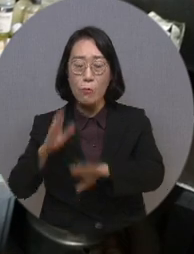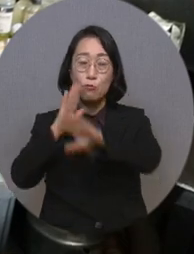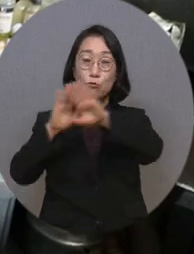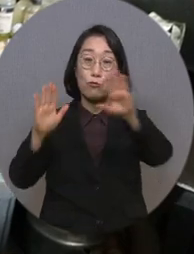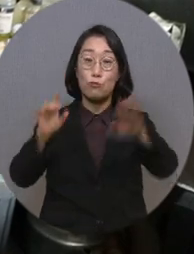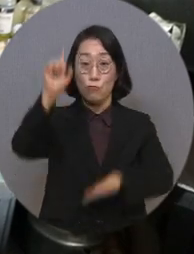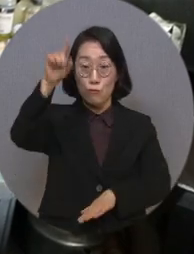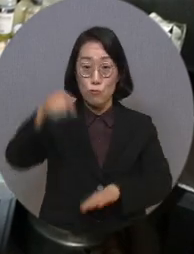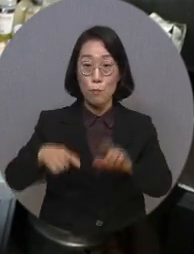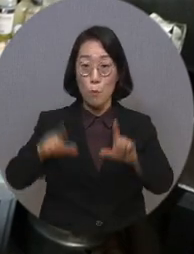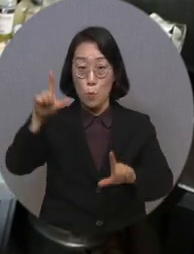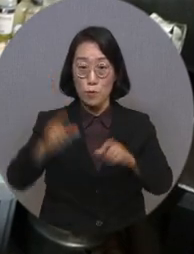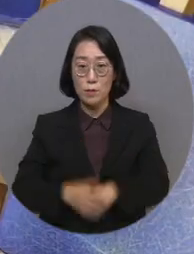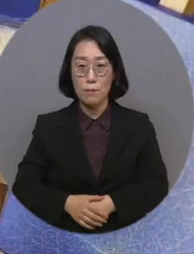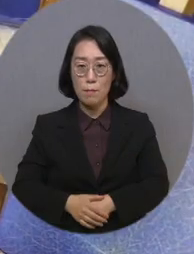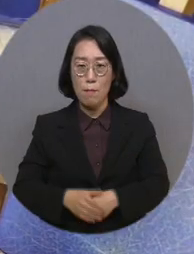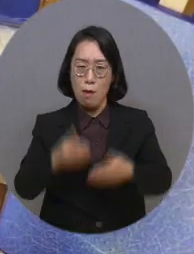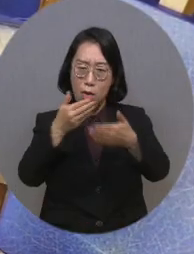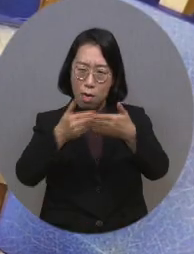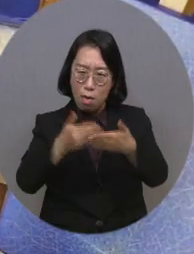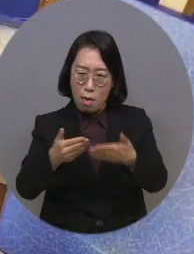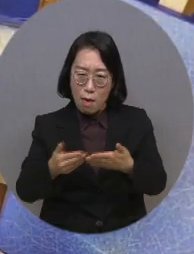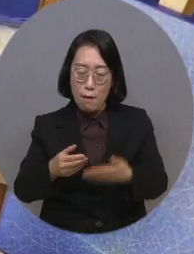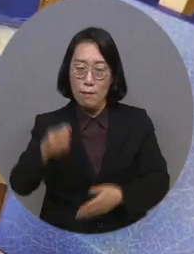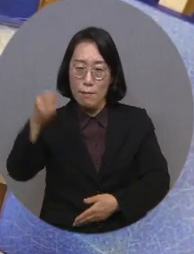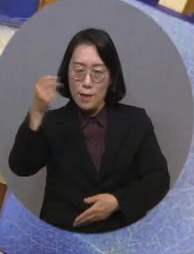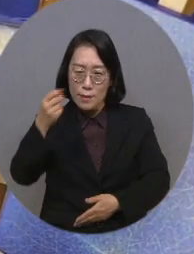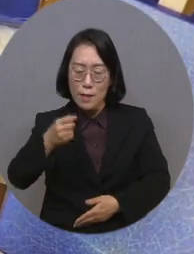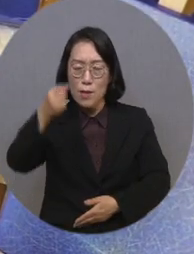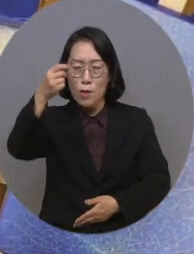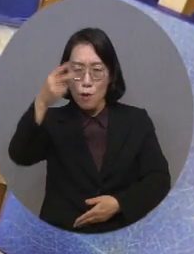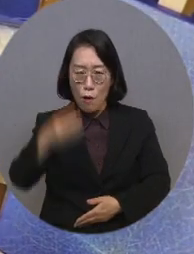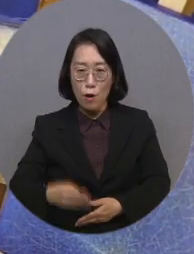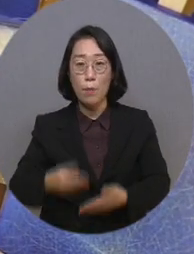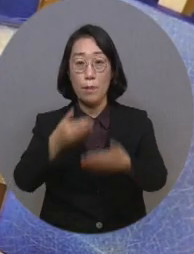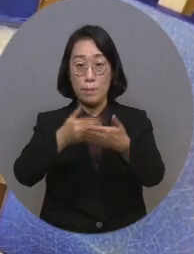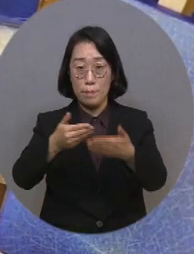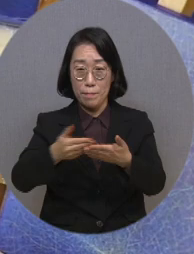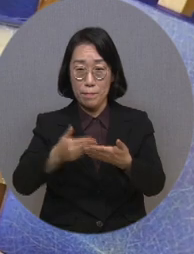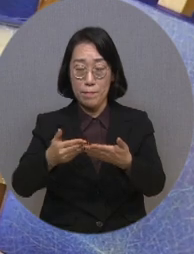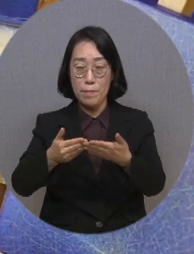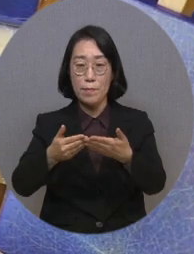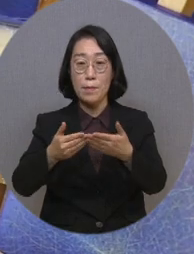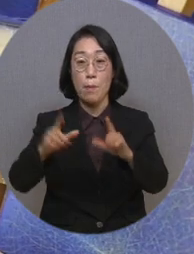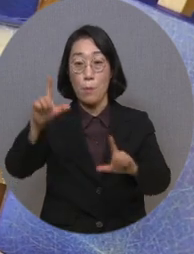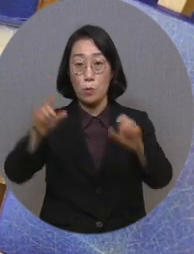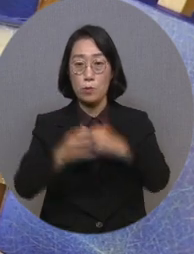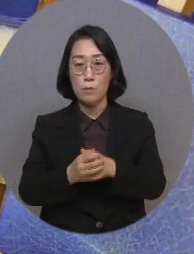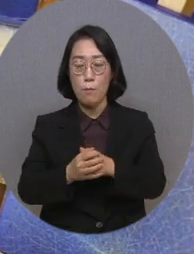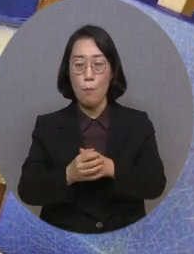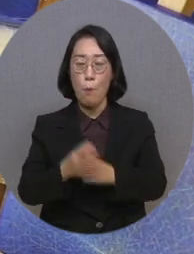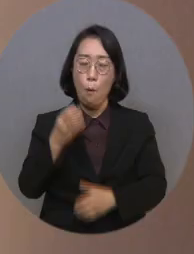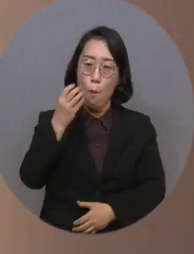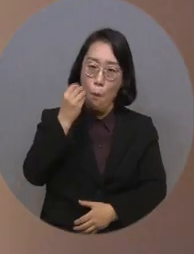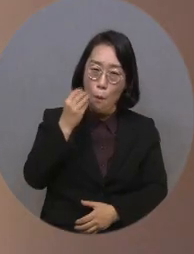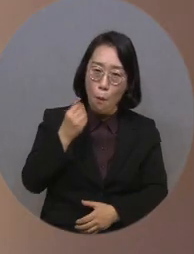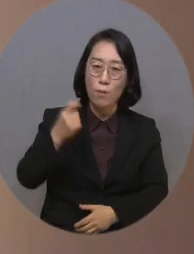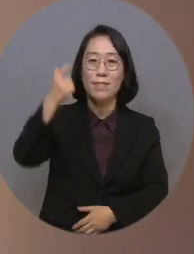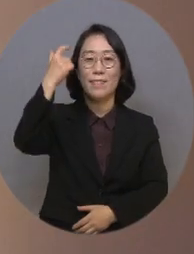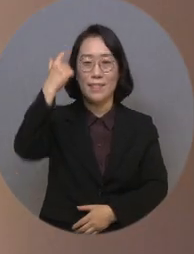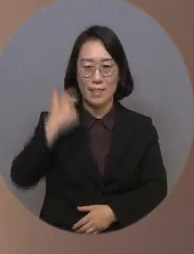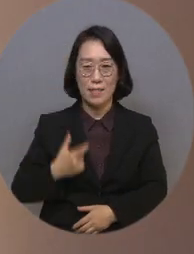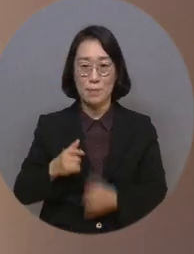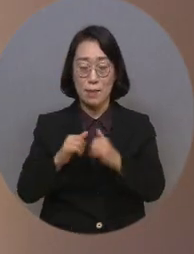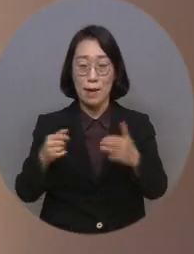번 덧칠하고 선을 그으며 또다시 덧입히기를 반복해 완성한 작품들은 신비감을 더해줍니다.